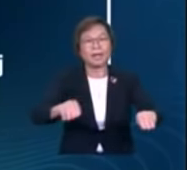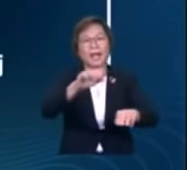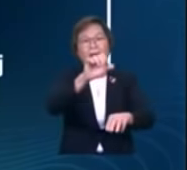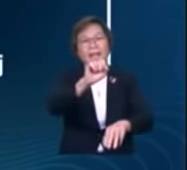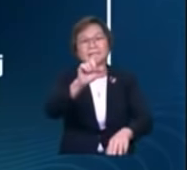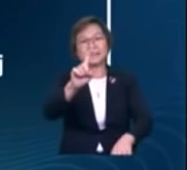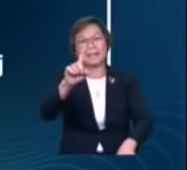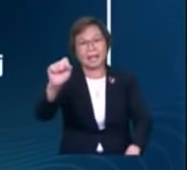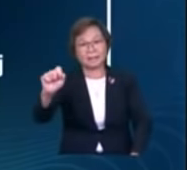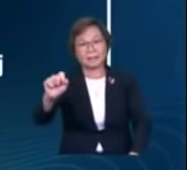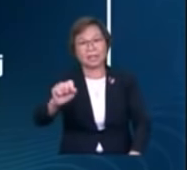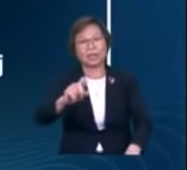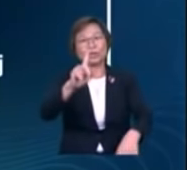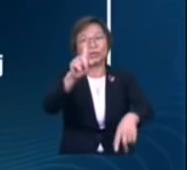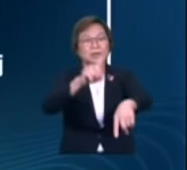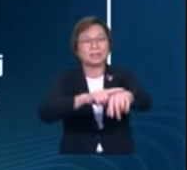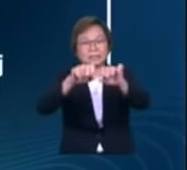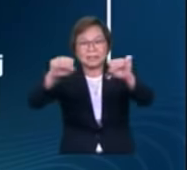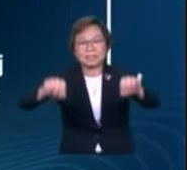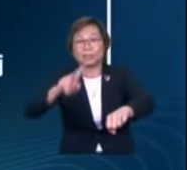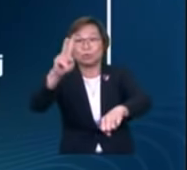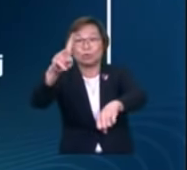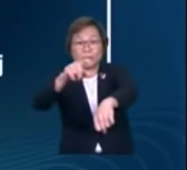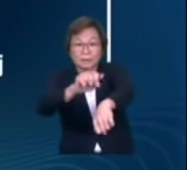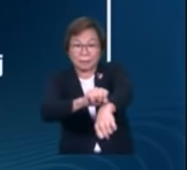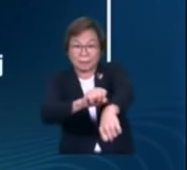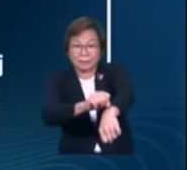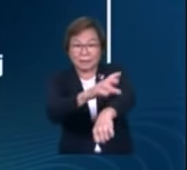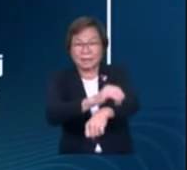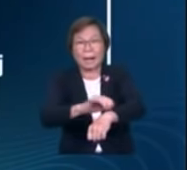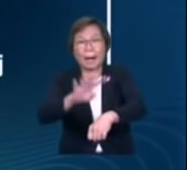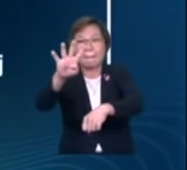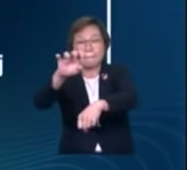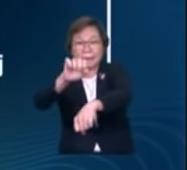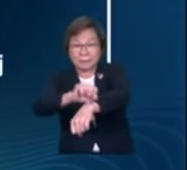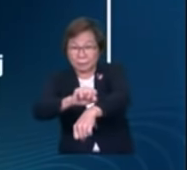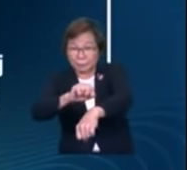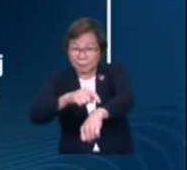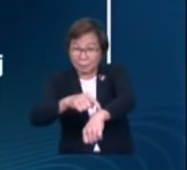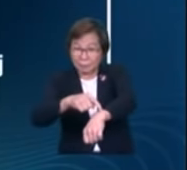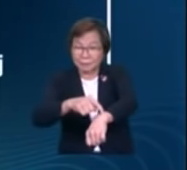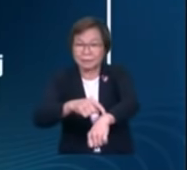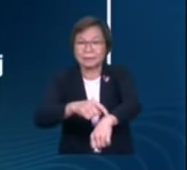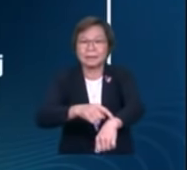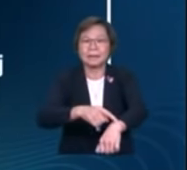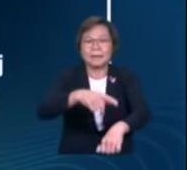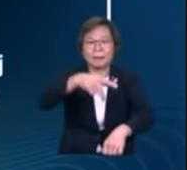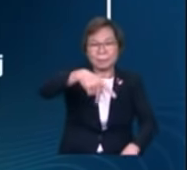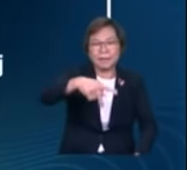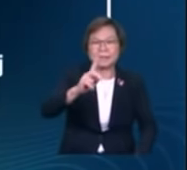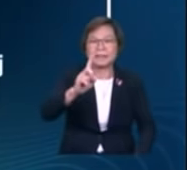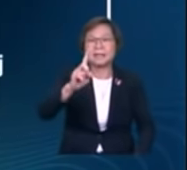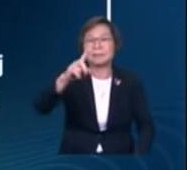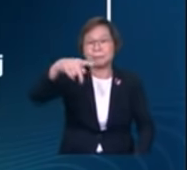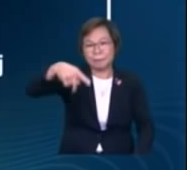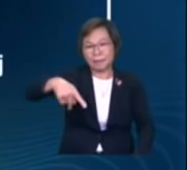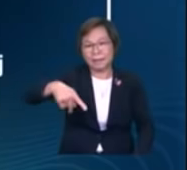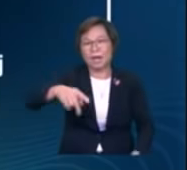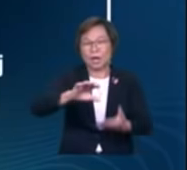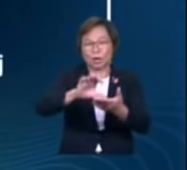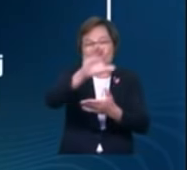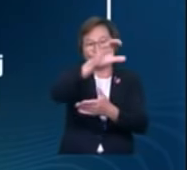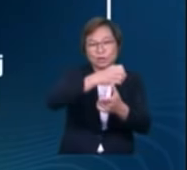atau postterm 2 semester dan juga murid sistem Ampat semester 3 psikologis atau